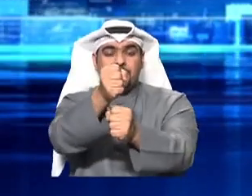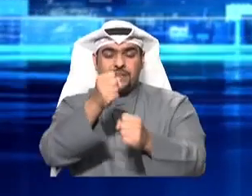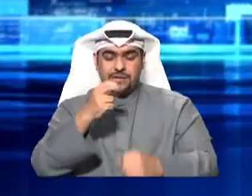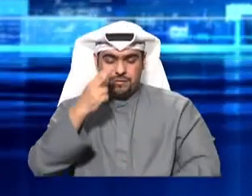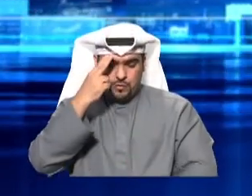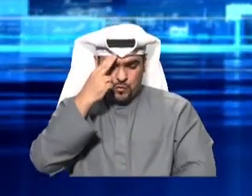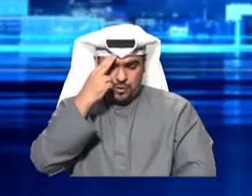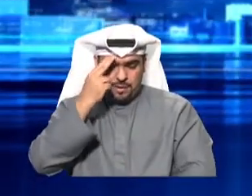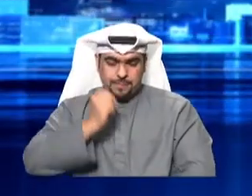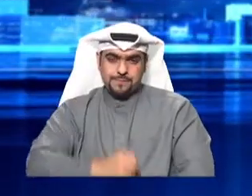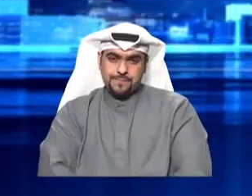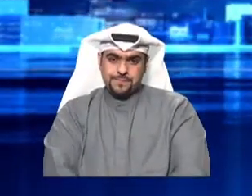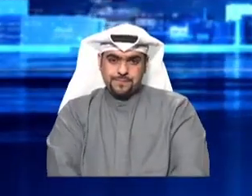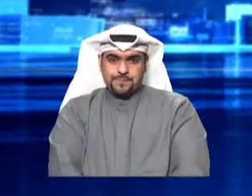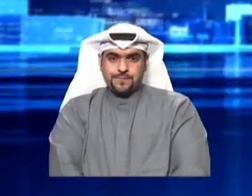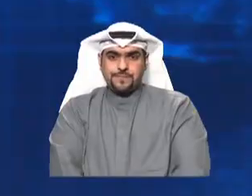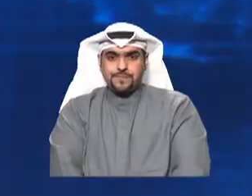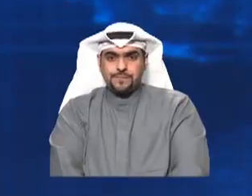مكروها بعزيز.